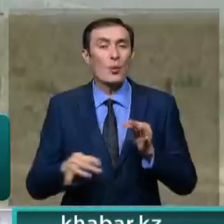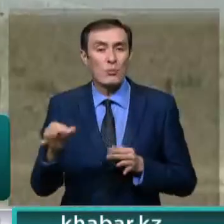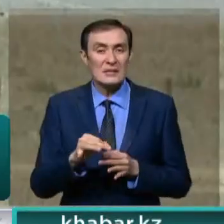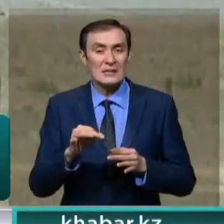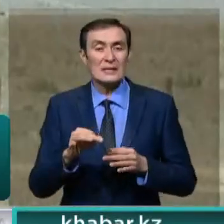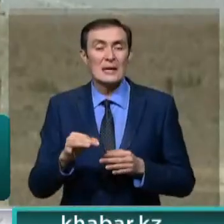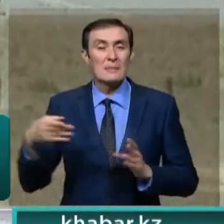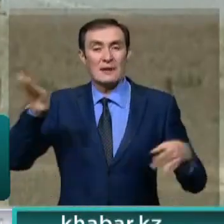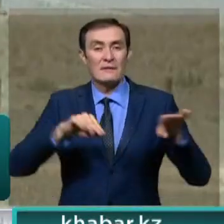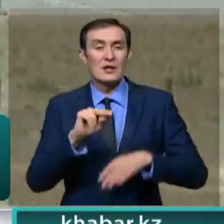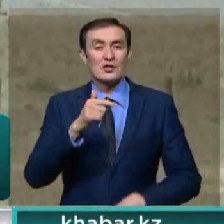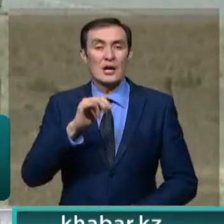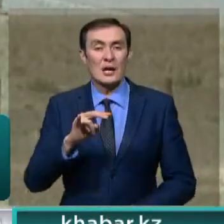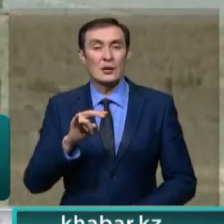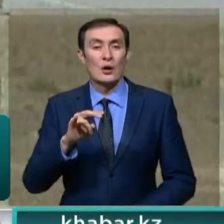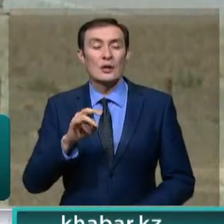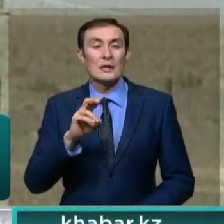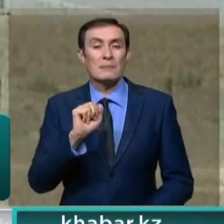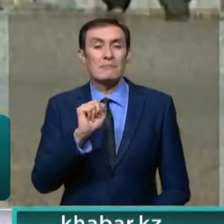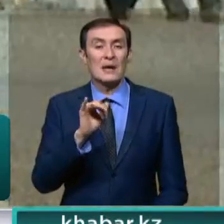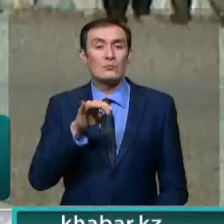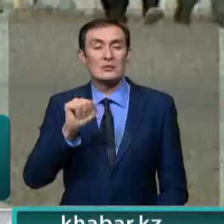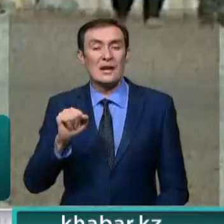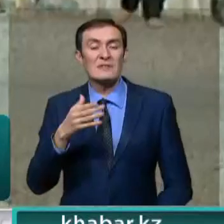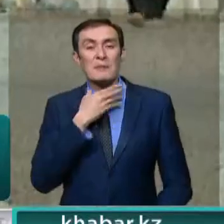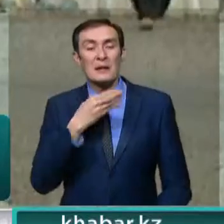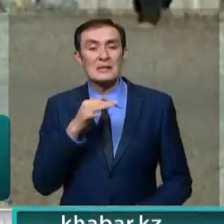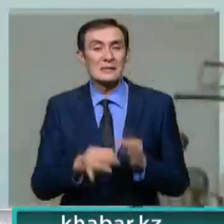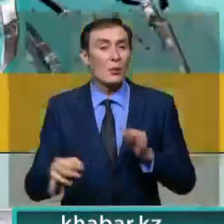области и перевалов Чагану-Бо и Баймурза Семипалатинской области.